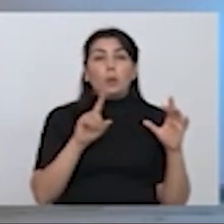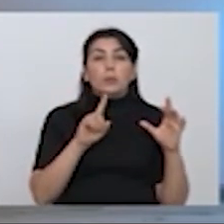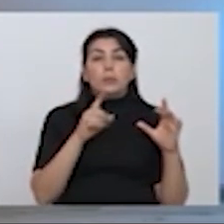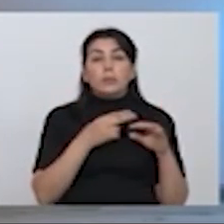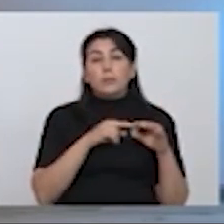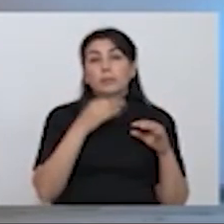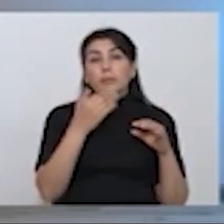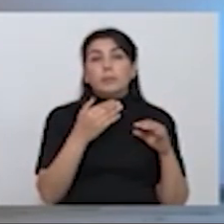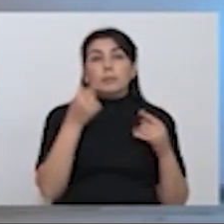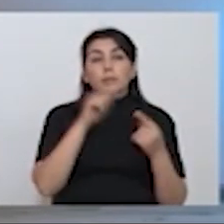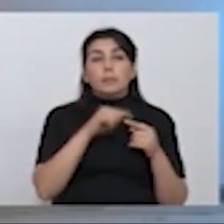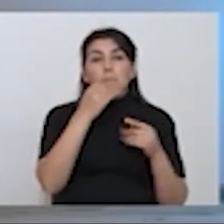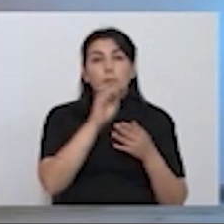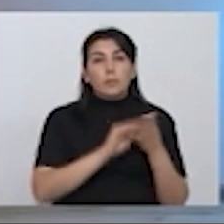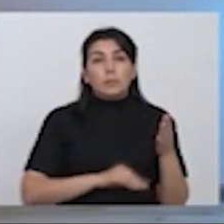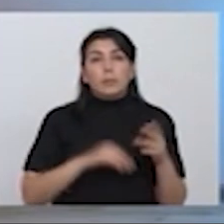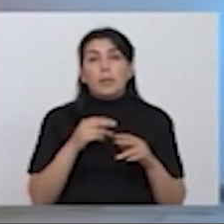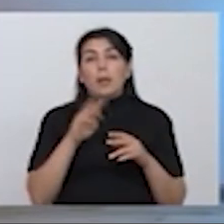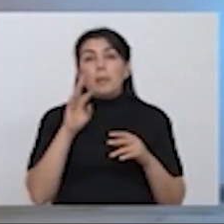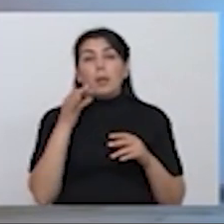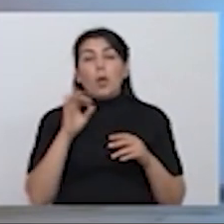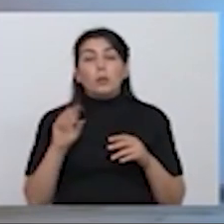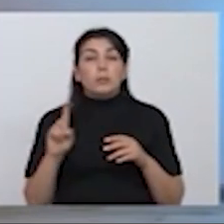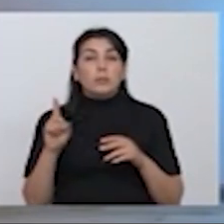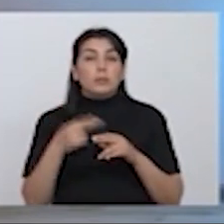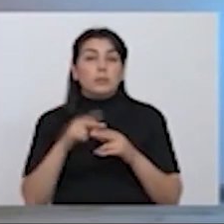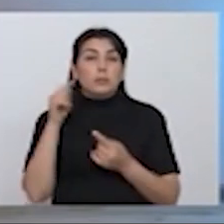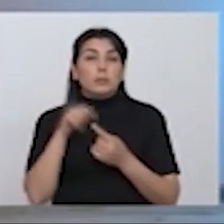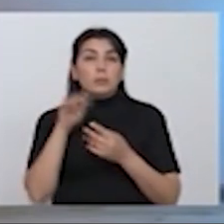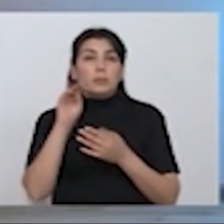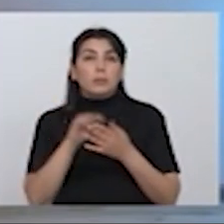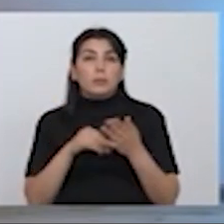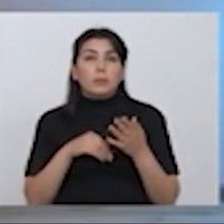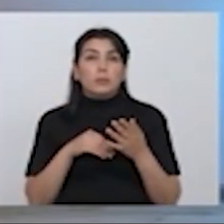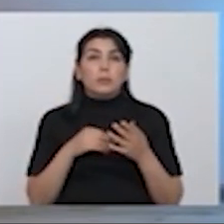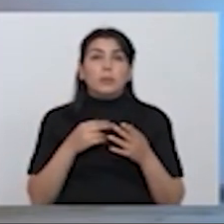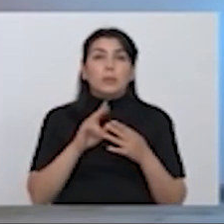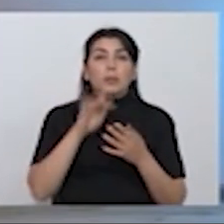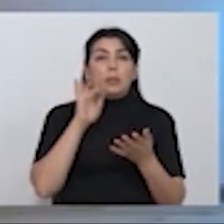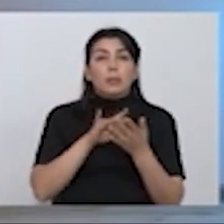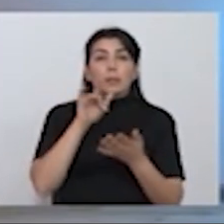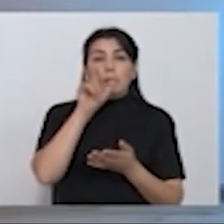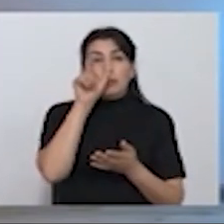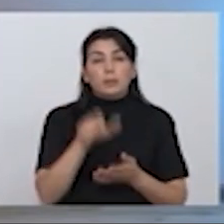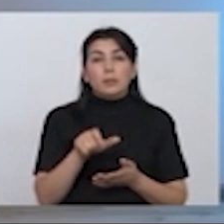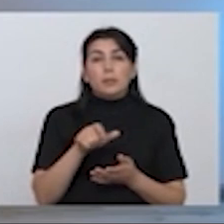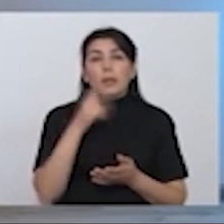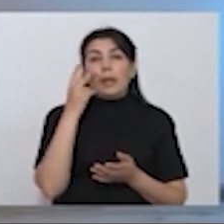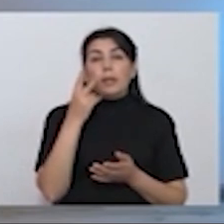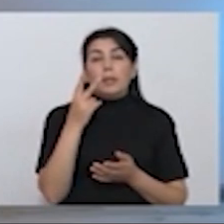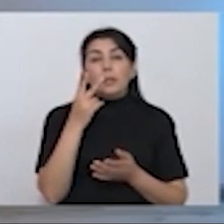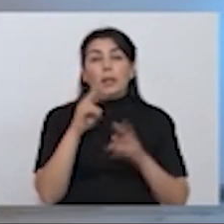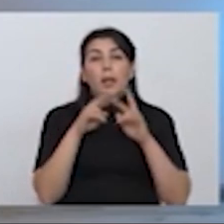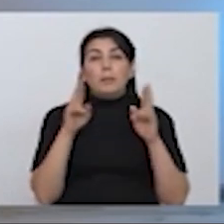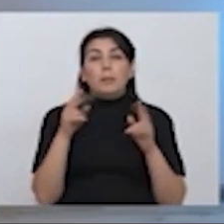xos belgilarni, ikkinchi dumaloqqa meyozga xos belgilarni va ularni markaziga, ya'ni o'rtasiga ikkala jarayon